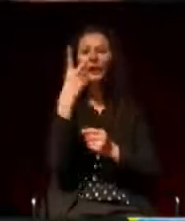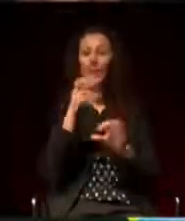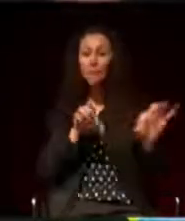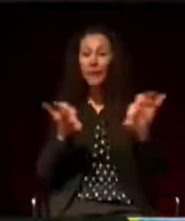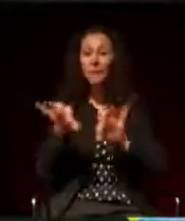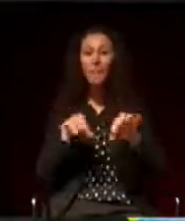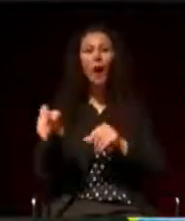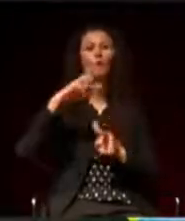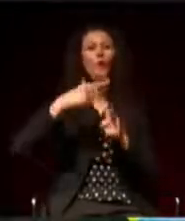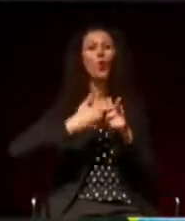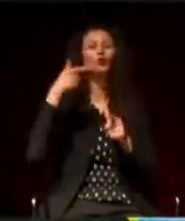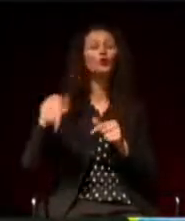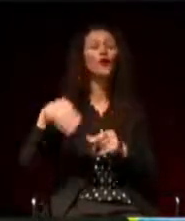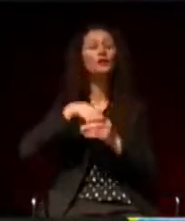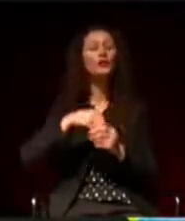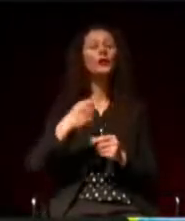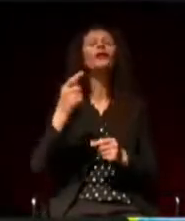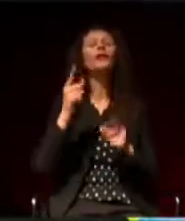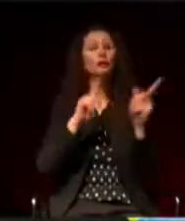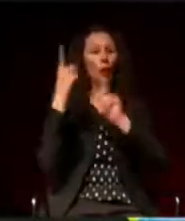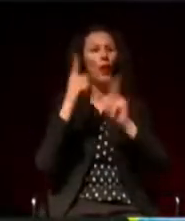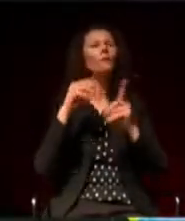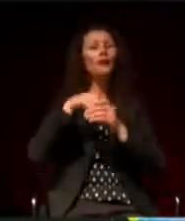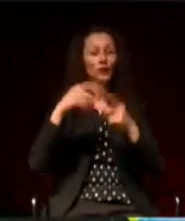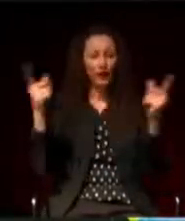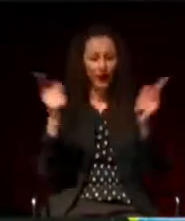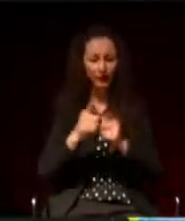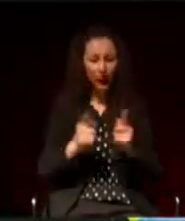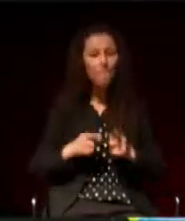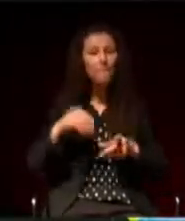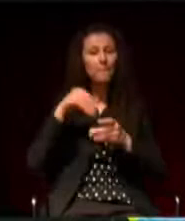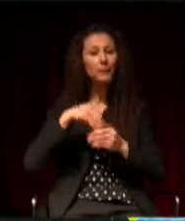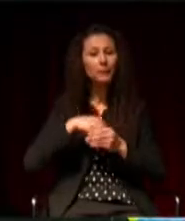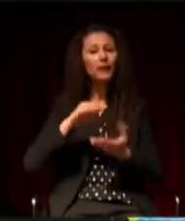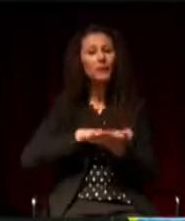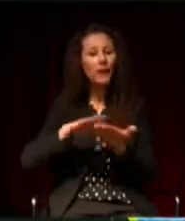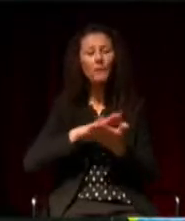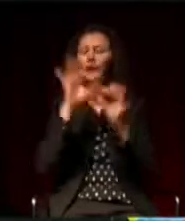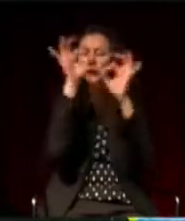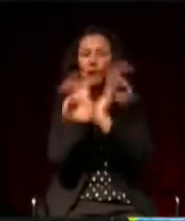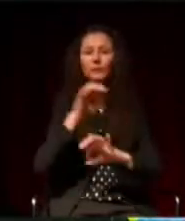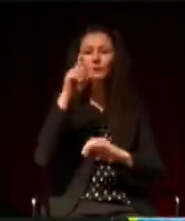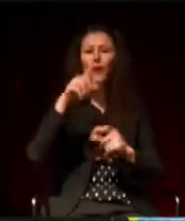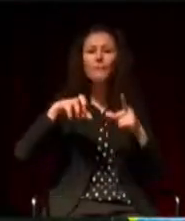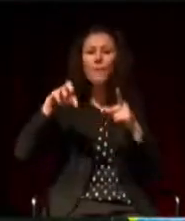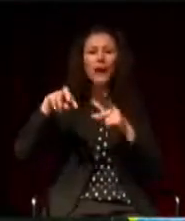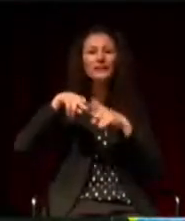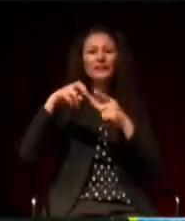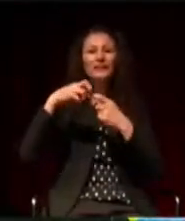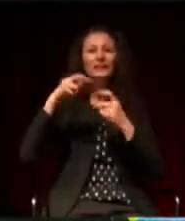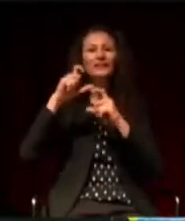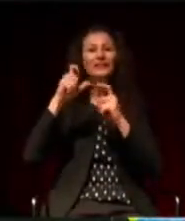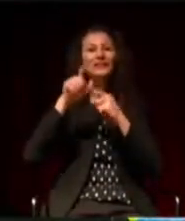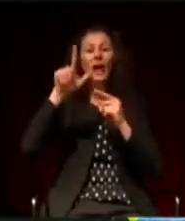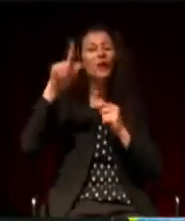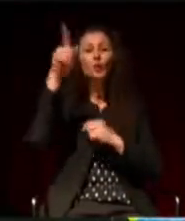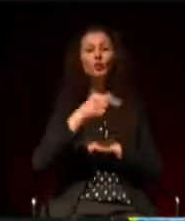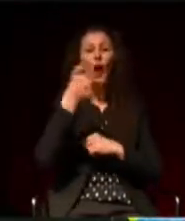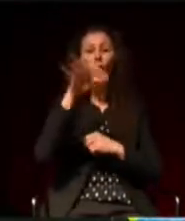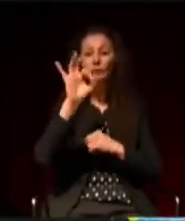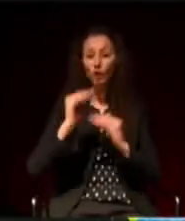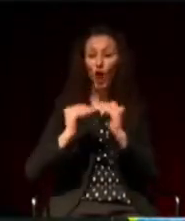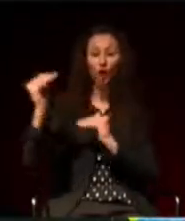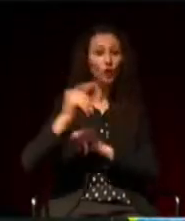imari projesi üzerinden yürürlükteki imar yönetmeliğine göre hesaplanan taban alanını ve hiçbir şekilde parsel alanının %60'ını aşamaz.